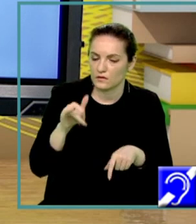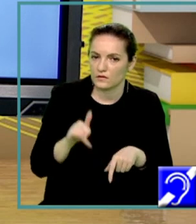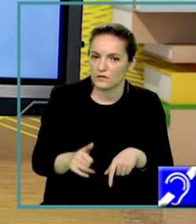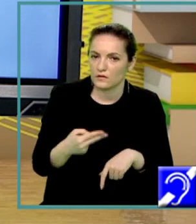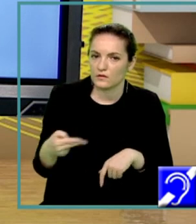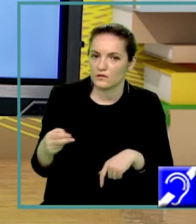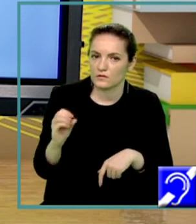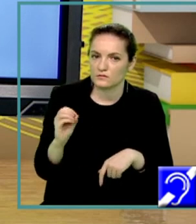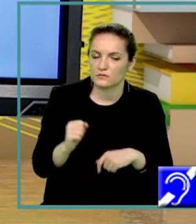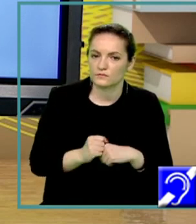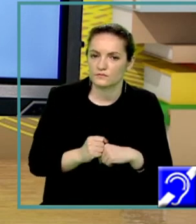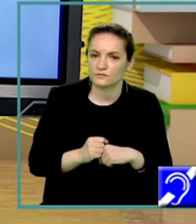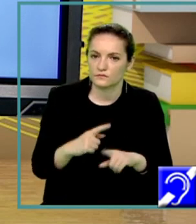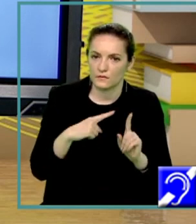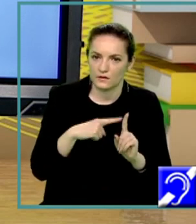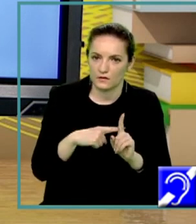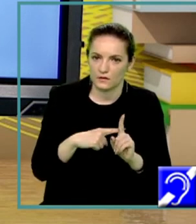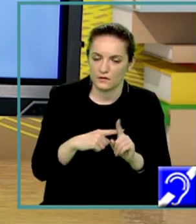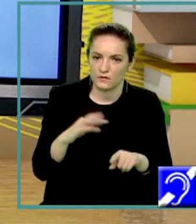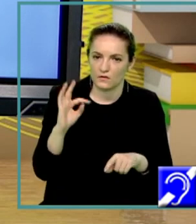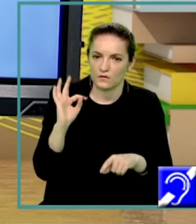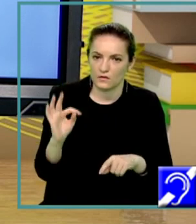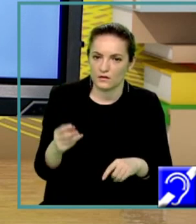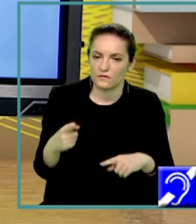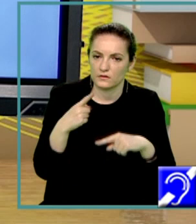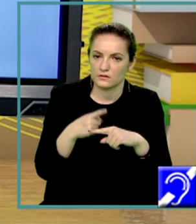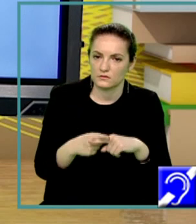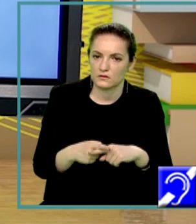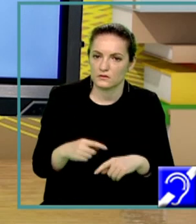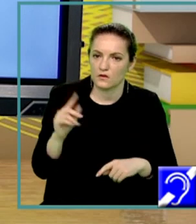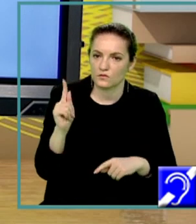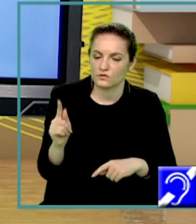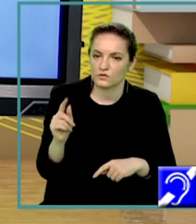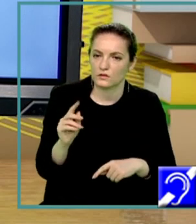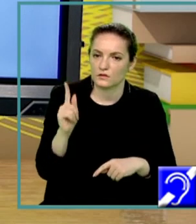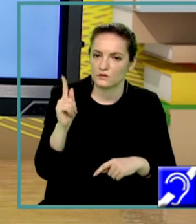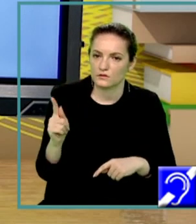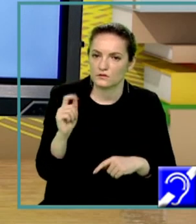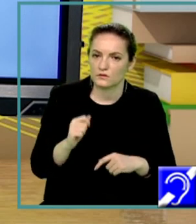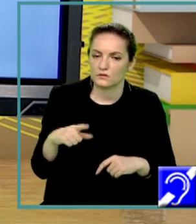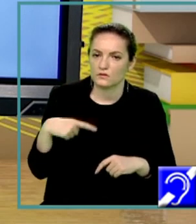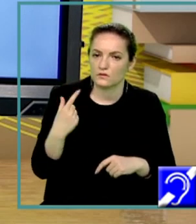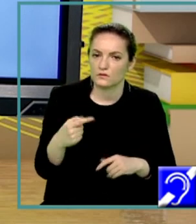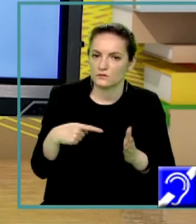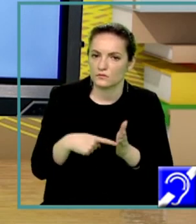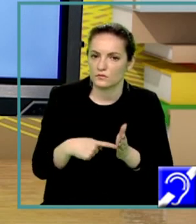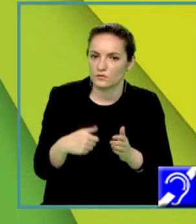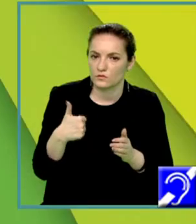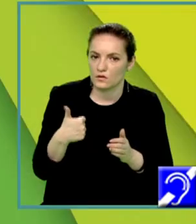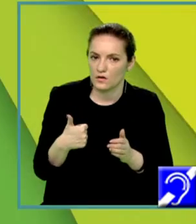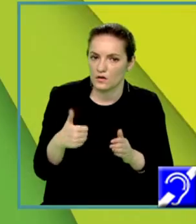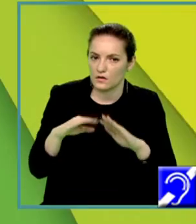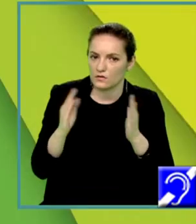0. Deci, graficul funcției f intersectat cu graficul funcției g este punctul A mare